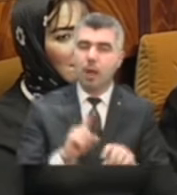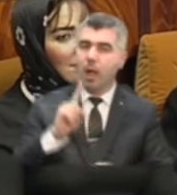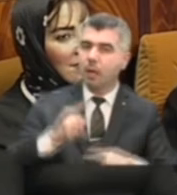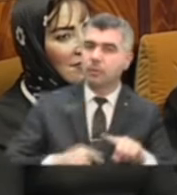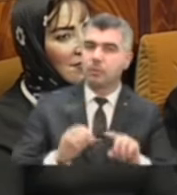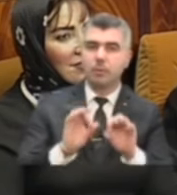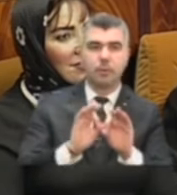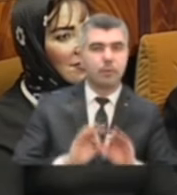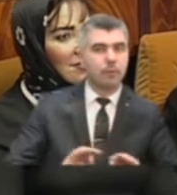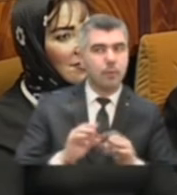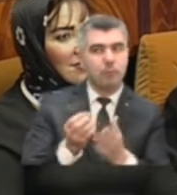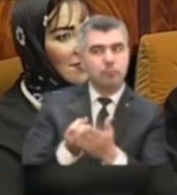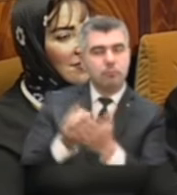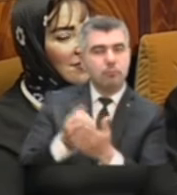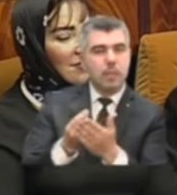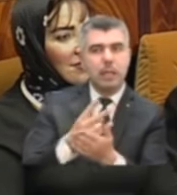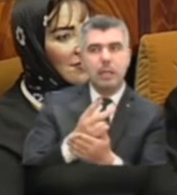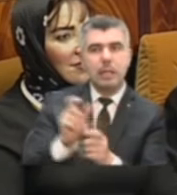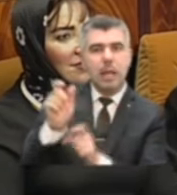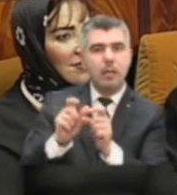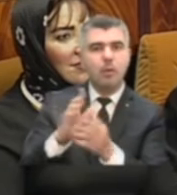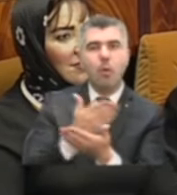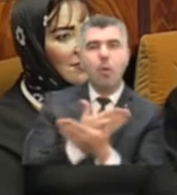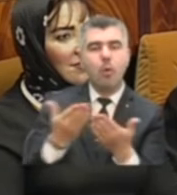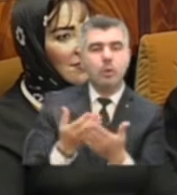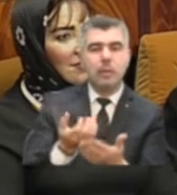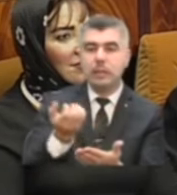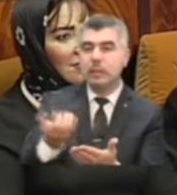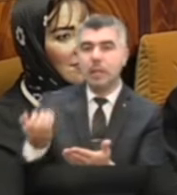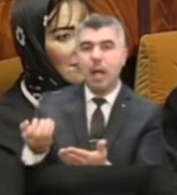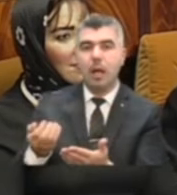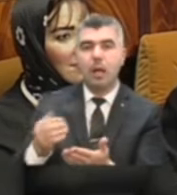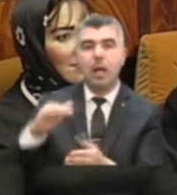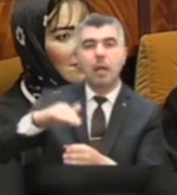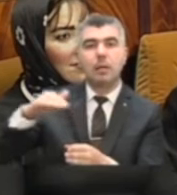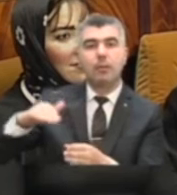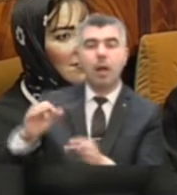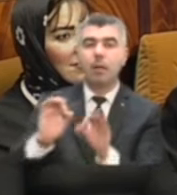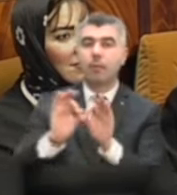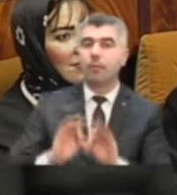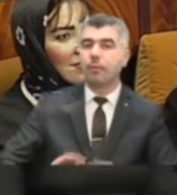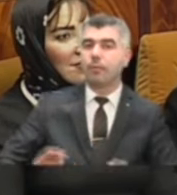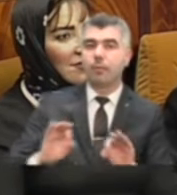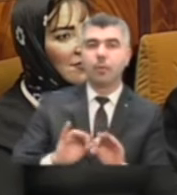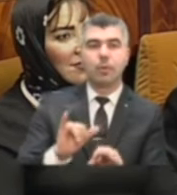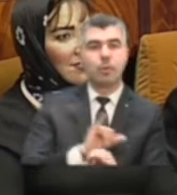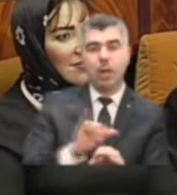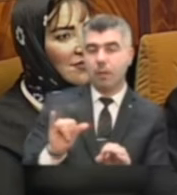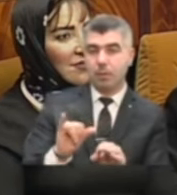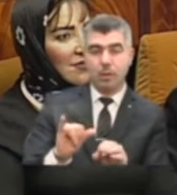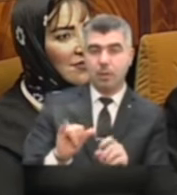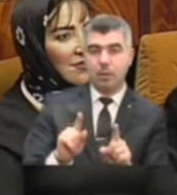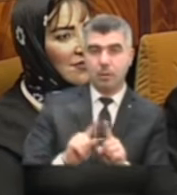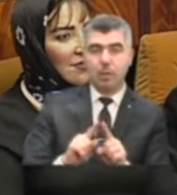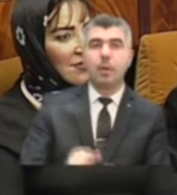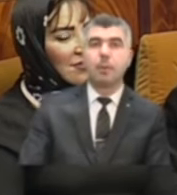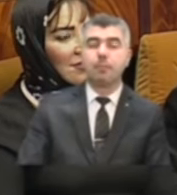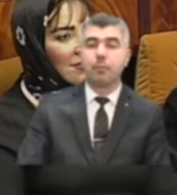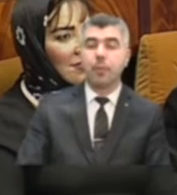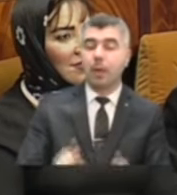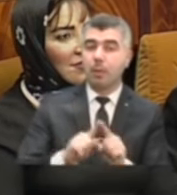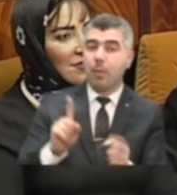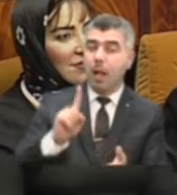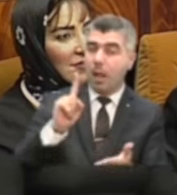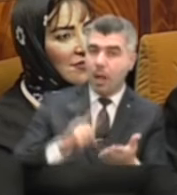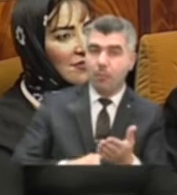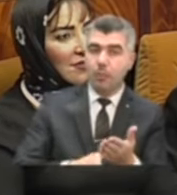327 إلى 330 ولكن يهضر على التسول الأطفال ولكن ما تهضرش عن طريق المواقع الاجتماعية. ولهذا لابد